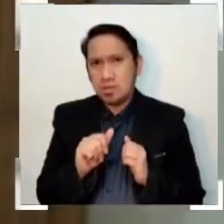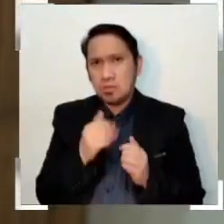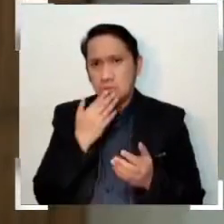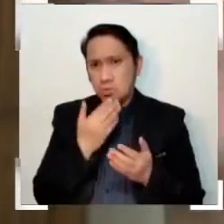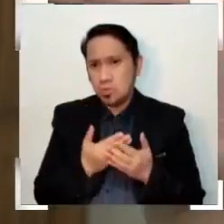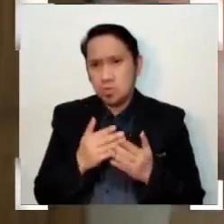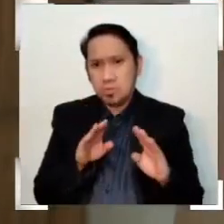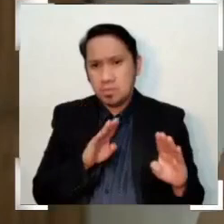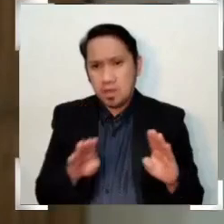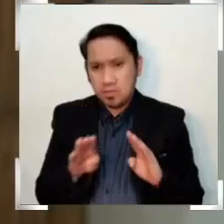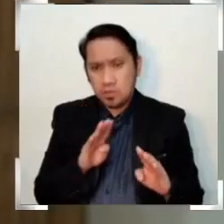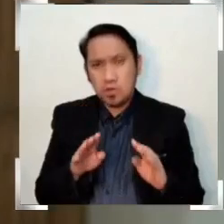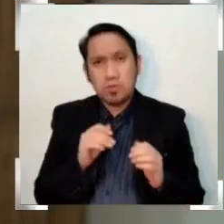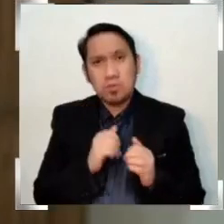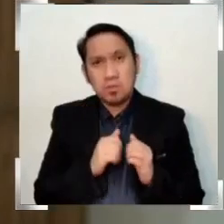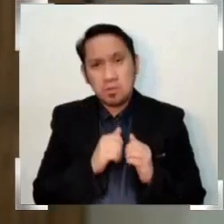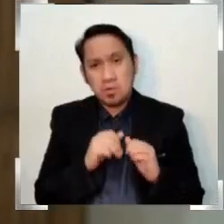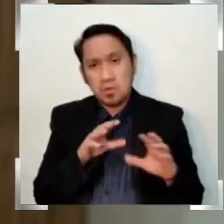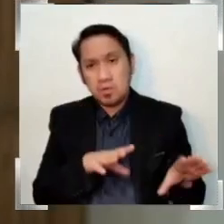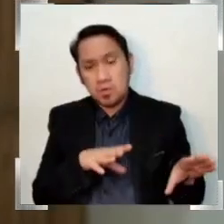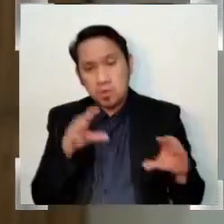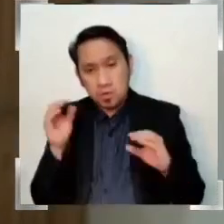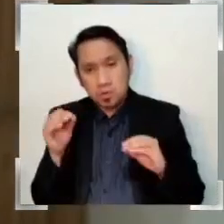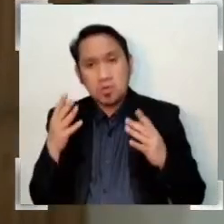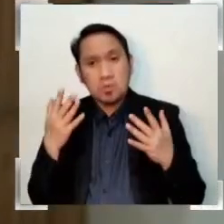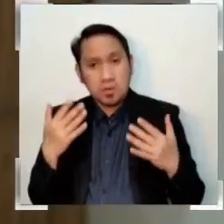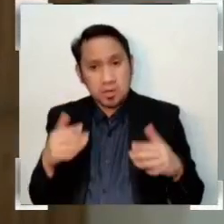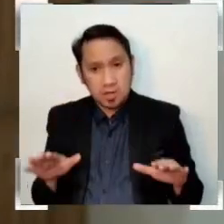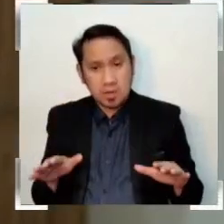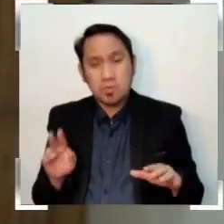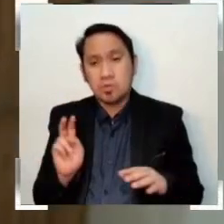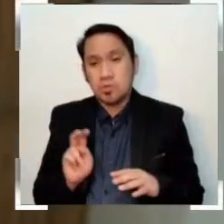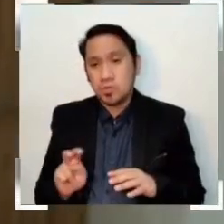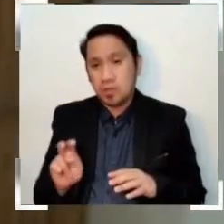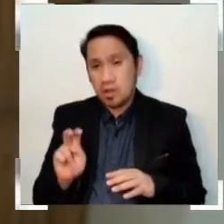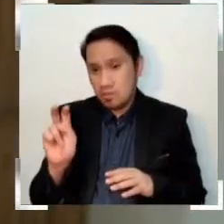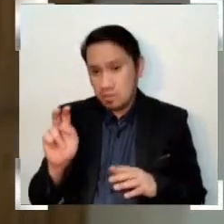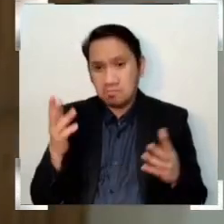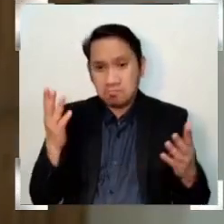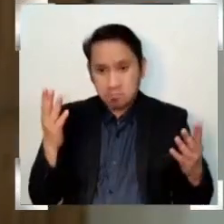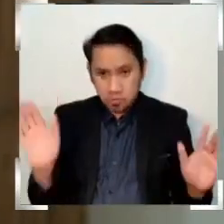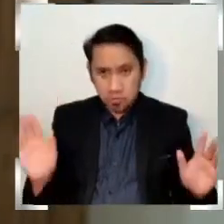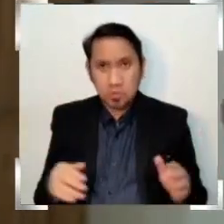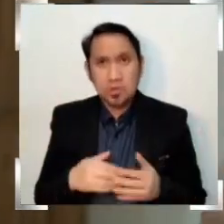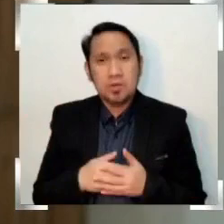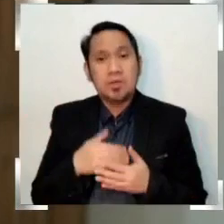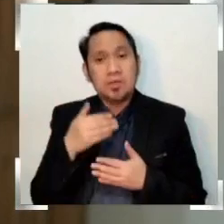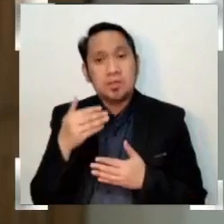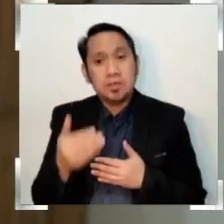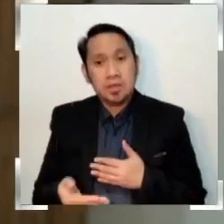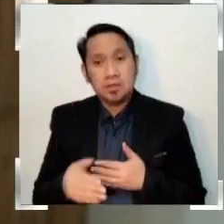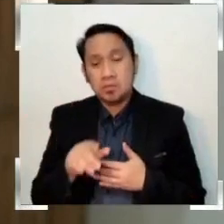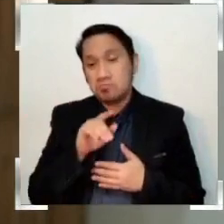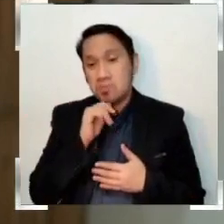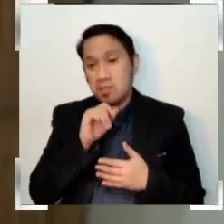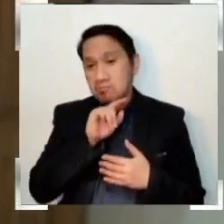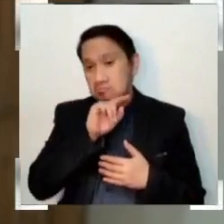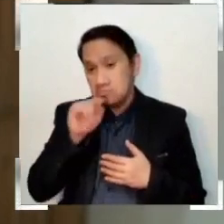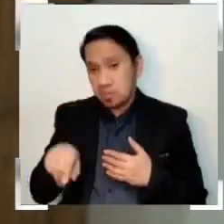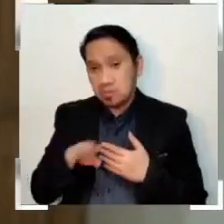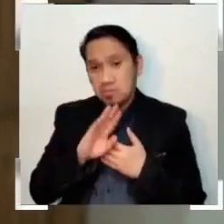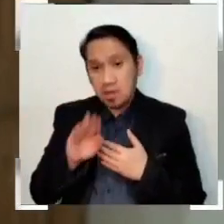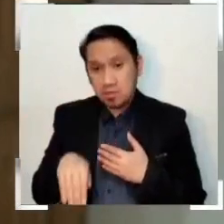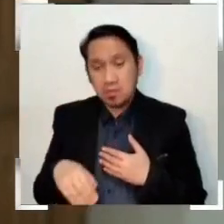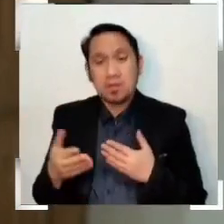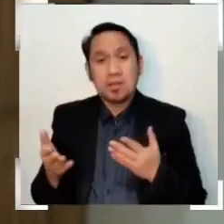umalis, okay, natapos yung kanyang travel order, hindi siya nakabalik, humingi ng extension, nagpapaliwanag siya